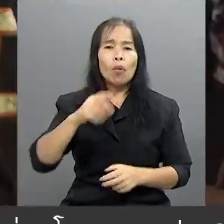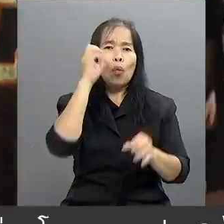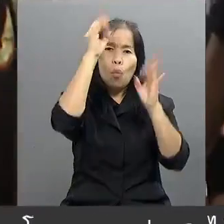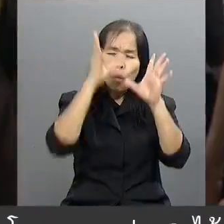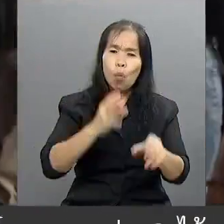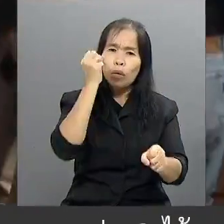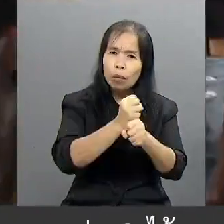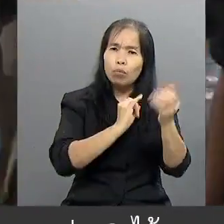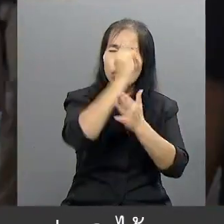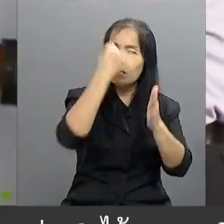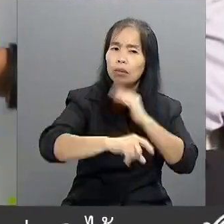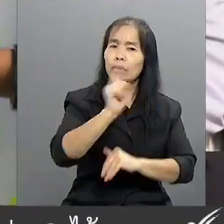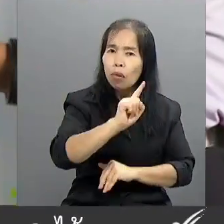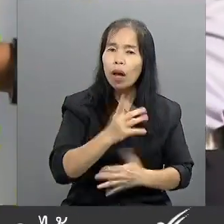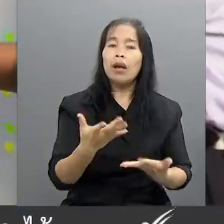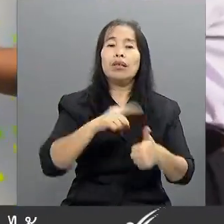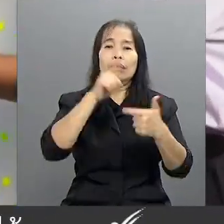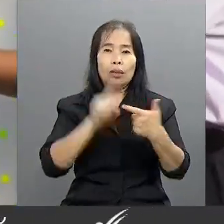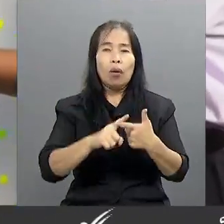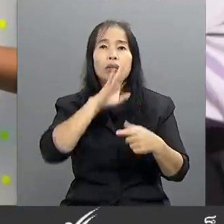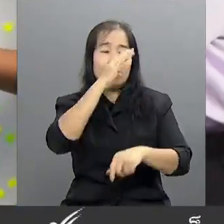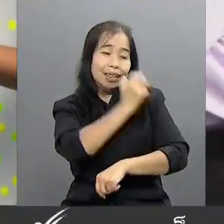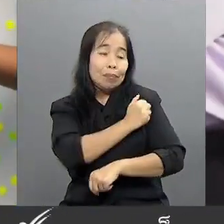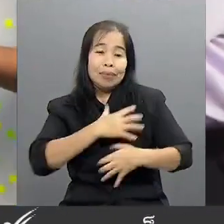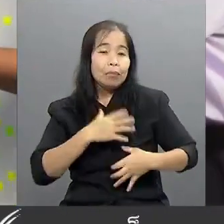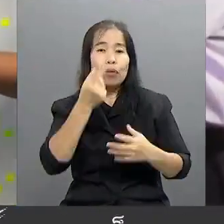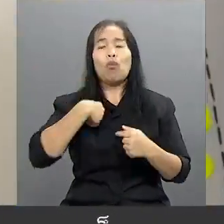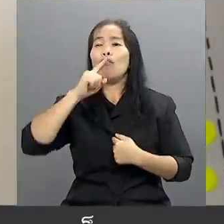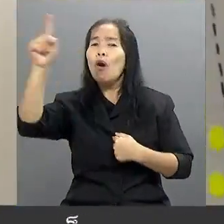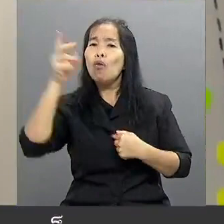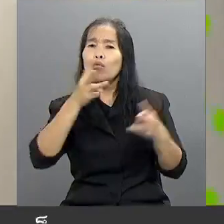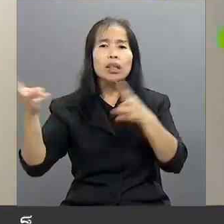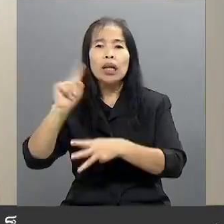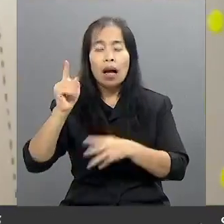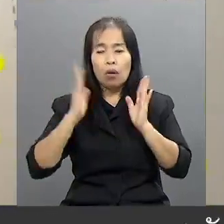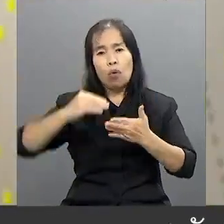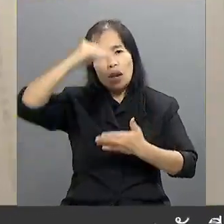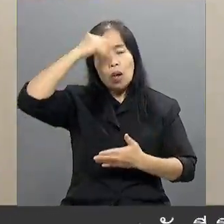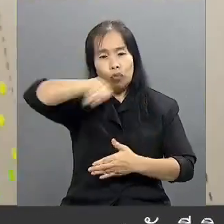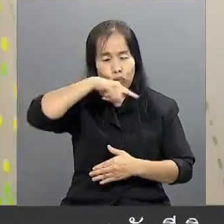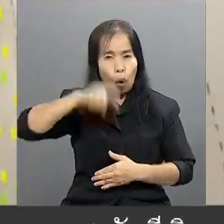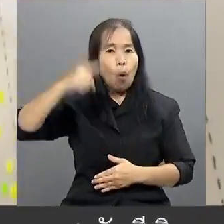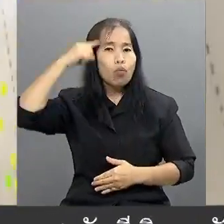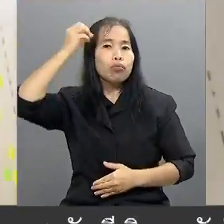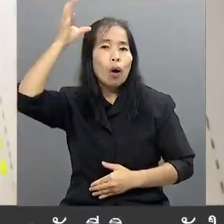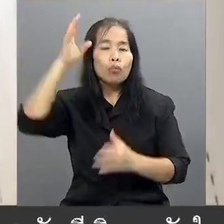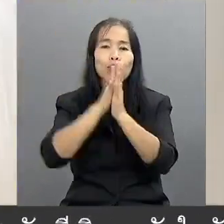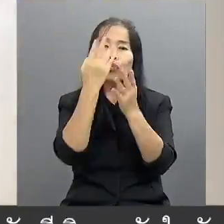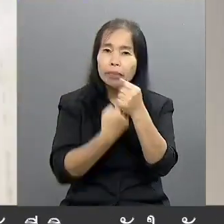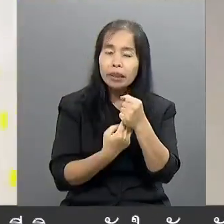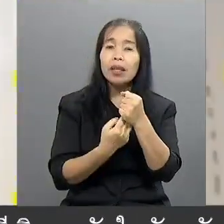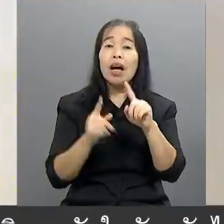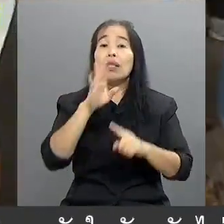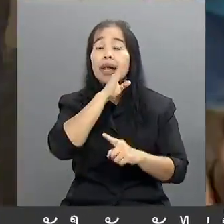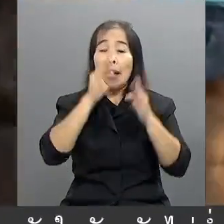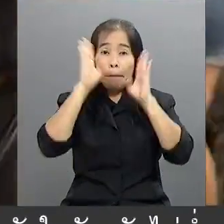ได้และมีถูกล่วงละเมิดจะร้องเรียนในช่องทางใดได้บ้างที่สำคัญนะคะเมื่อเกิดเหตุการณ์ลักษณะนี้ก็อยากเรียกร้อง